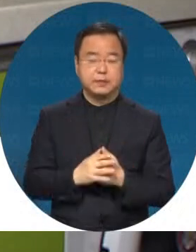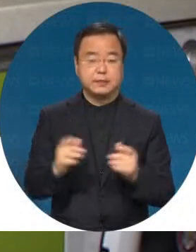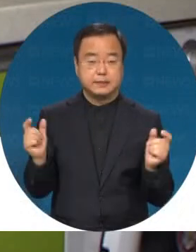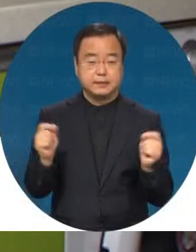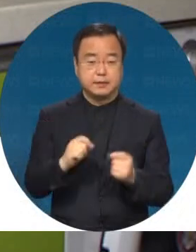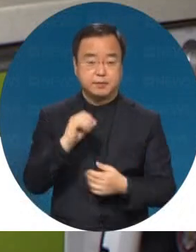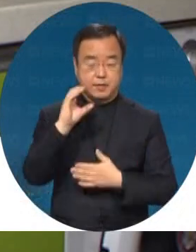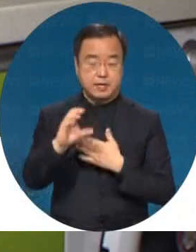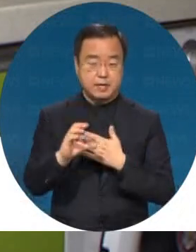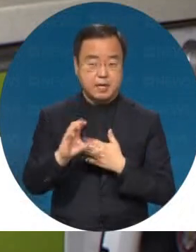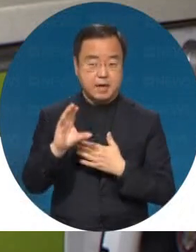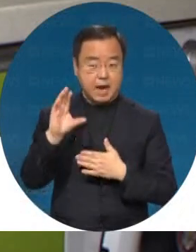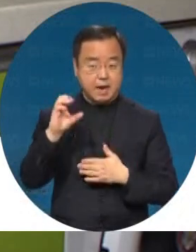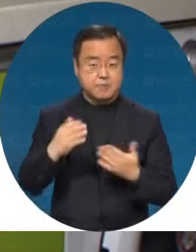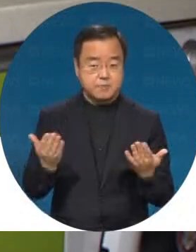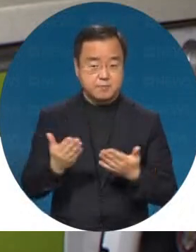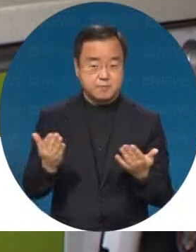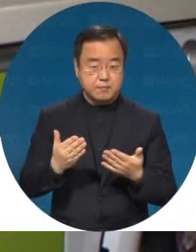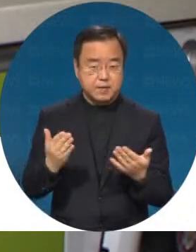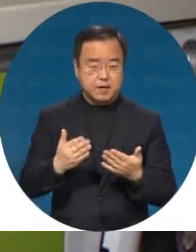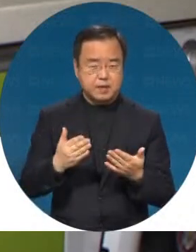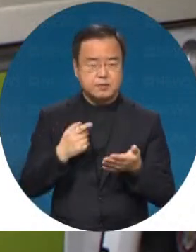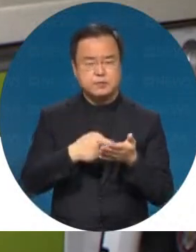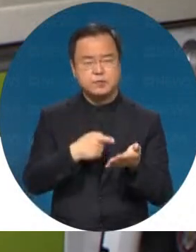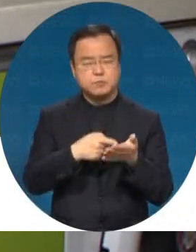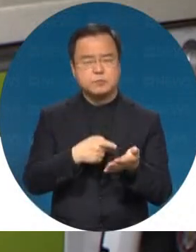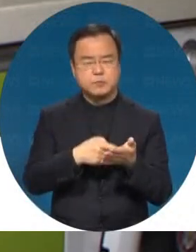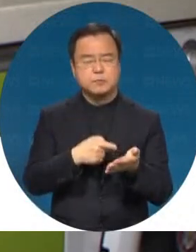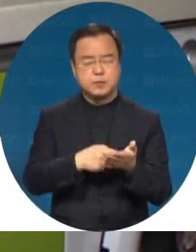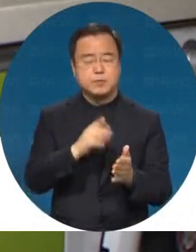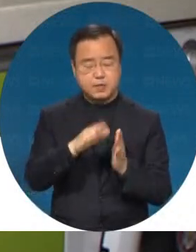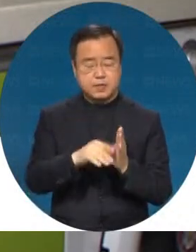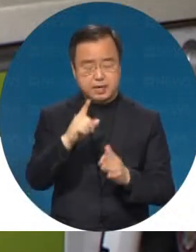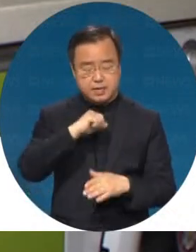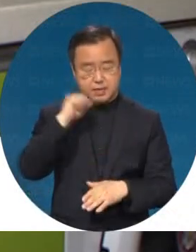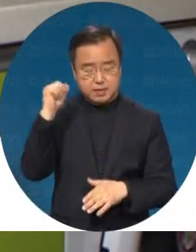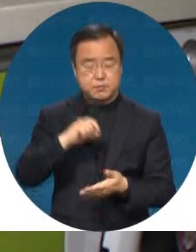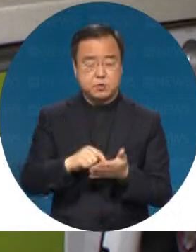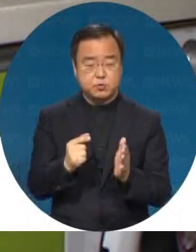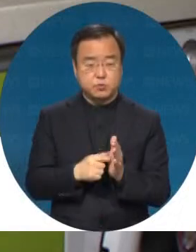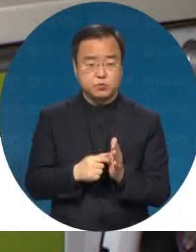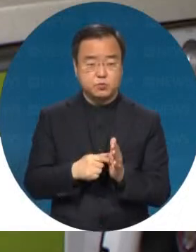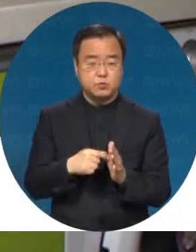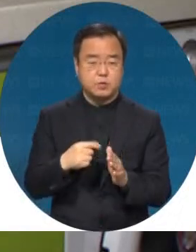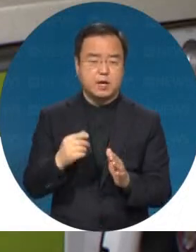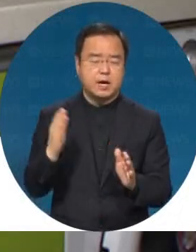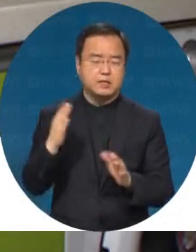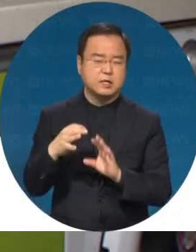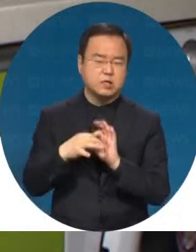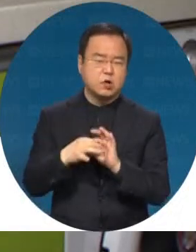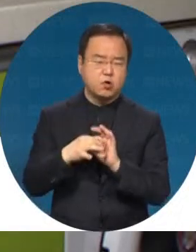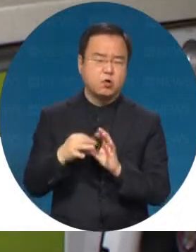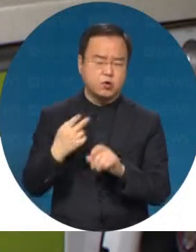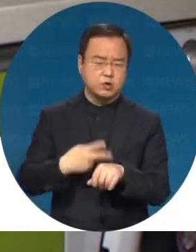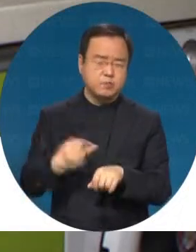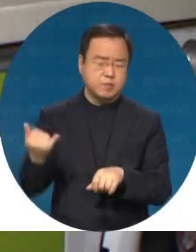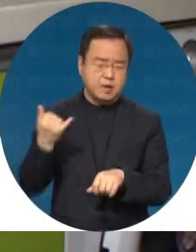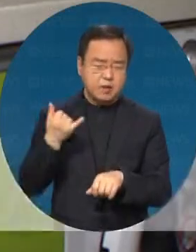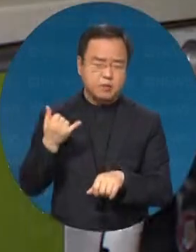엄청 많이 지원해야 겨우 하나 붙고 하는 수준이라서 선생님들한테도 연락이 줄어들고 하는 상황이라고